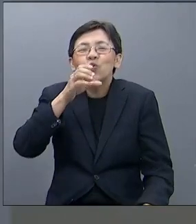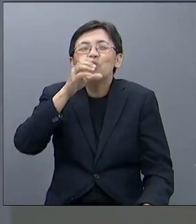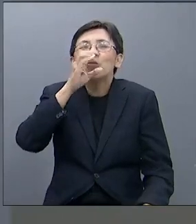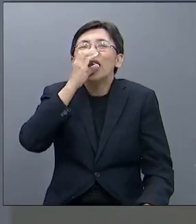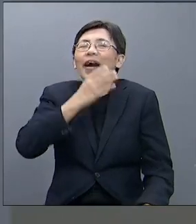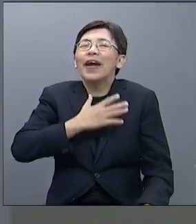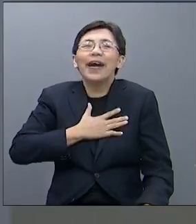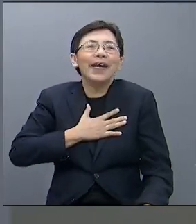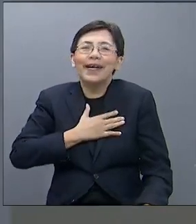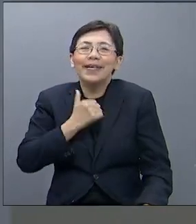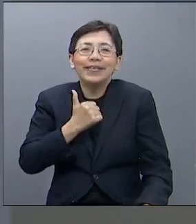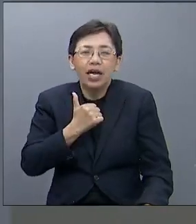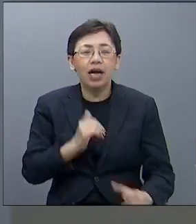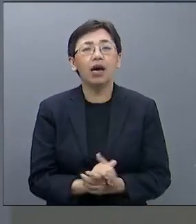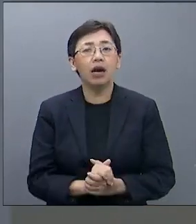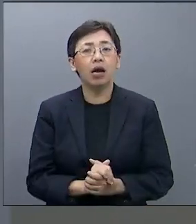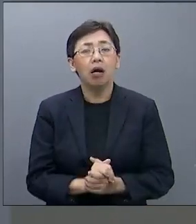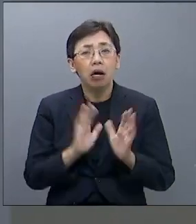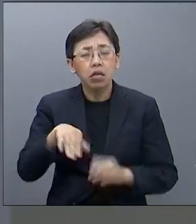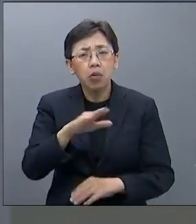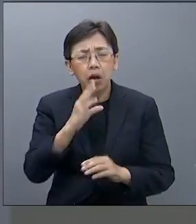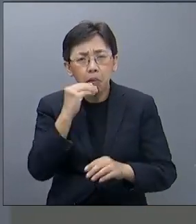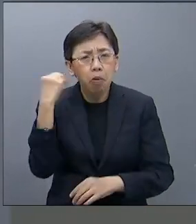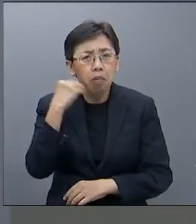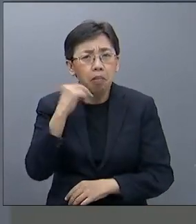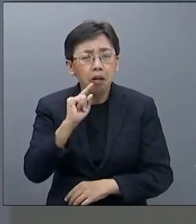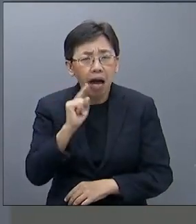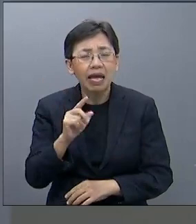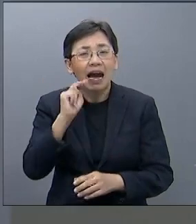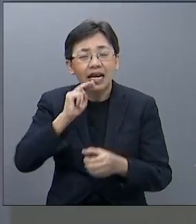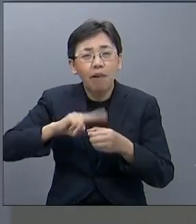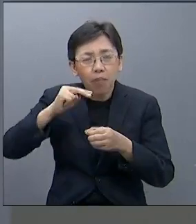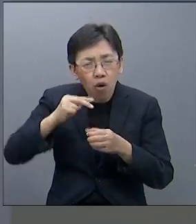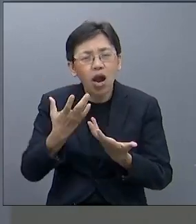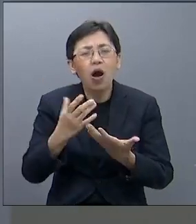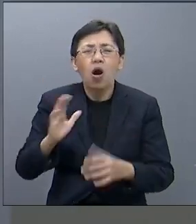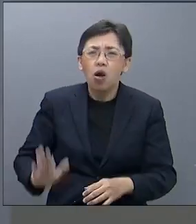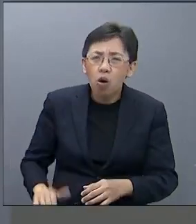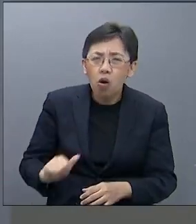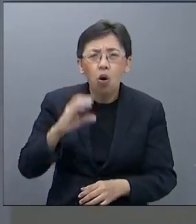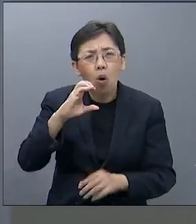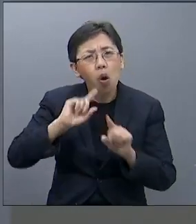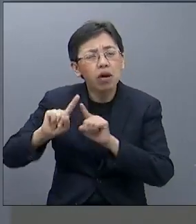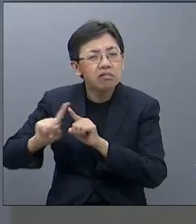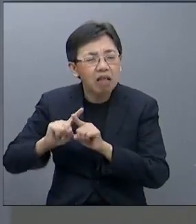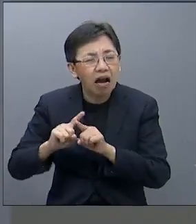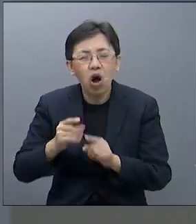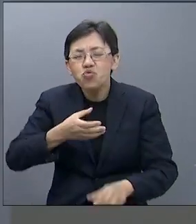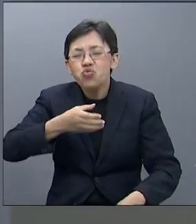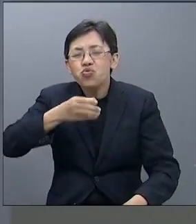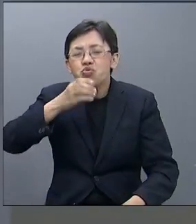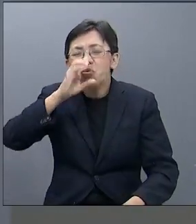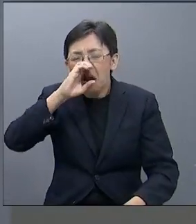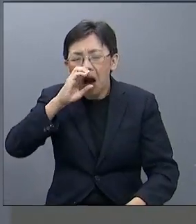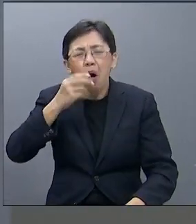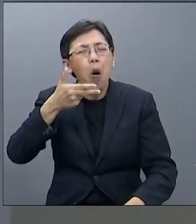คะคุณผู้ชมแต่ว่าอีกหนึ่งเรื่องที่หลายคนพูดกันนั่นก็คือน้ำอัดลมเนี่ยนอกจากว่าจะไม่ค่อยมีสารอาหารที่ให้ประโยชน์อะไรนอกจากน้